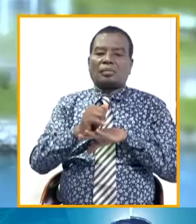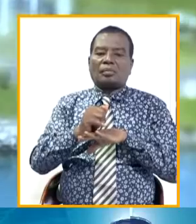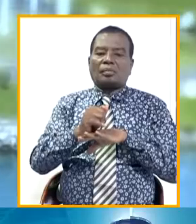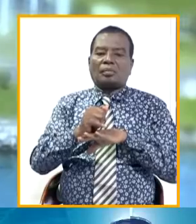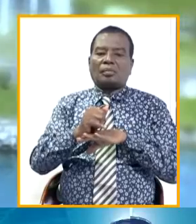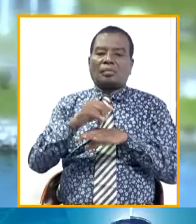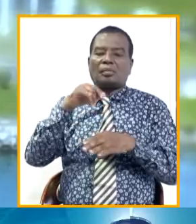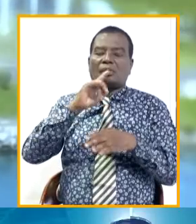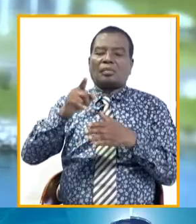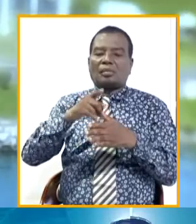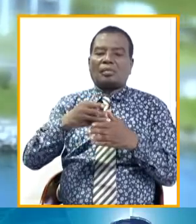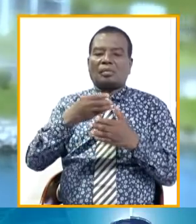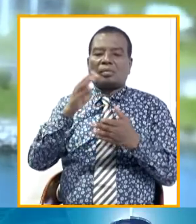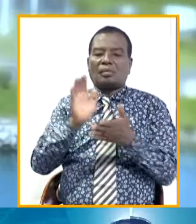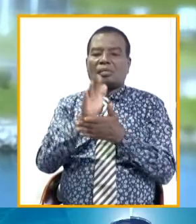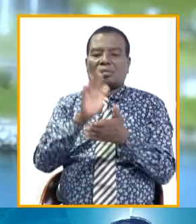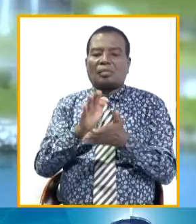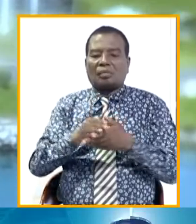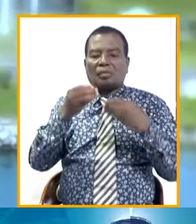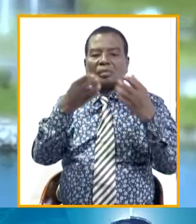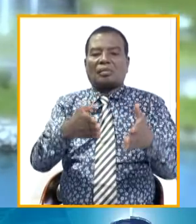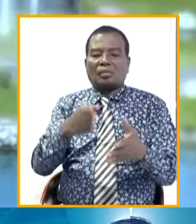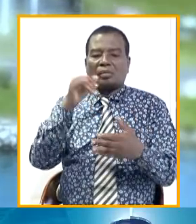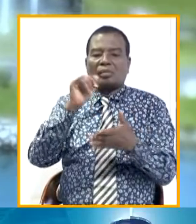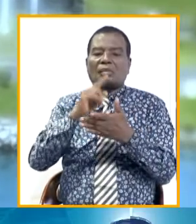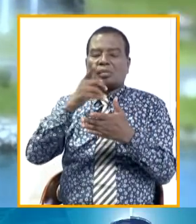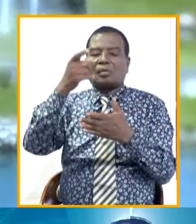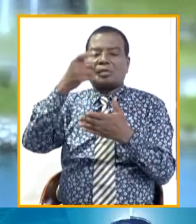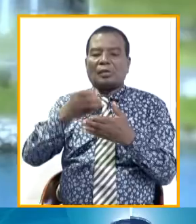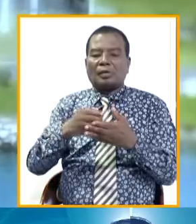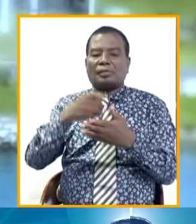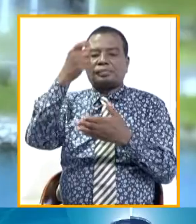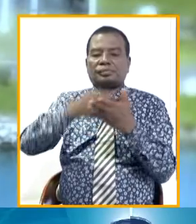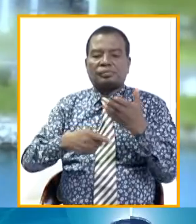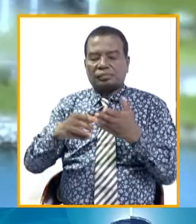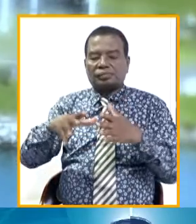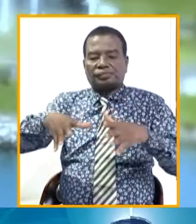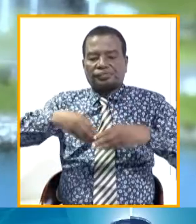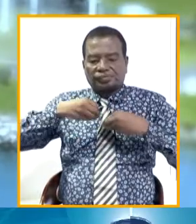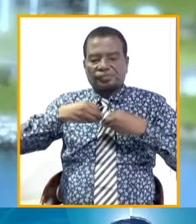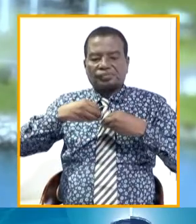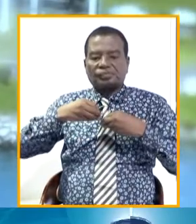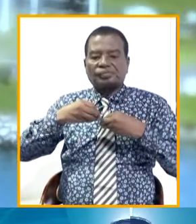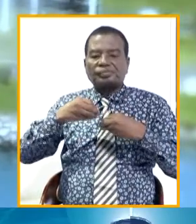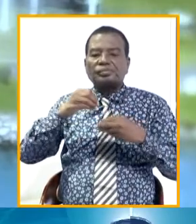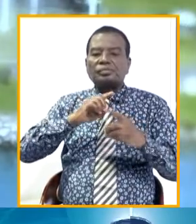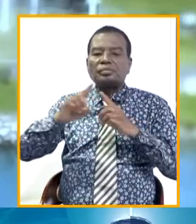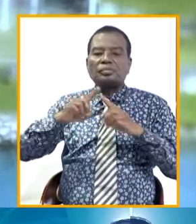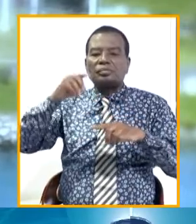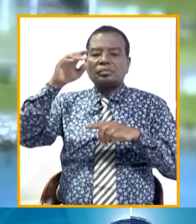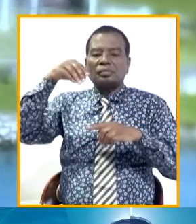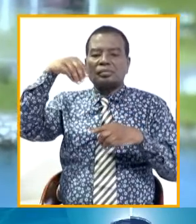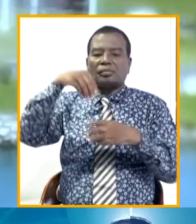les documents à fournir? Quel est le coût d'une adoption? Des questions au centre d'un atelier de renforcement des